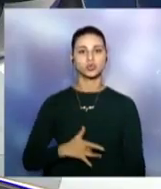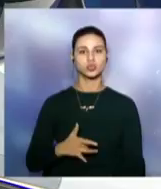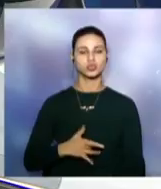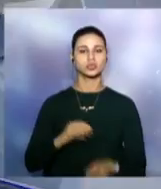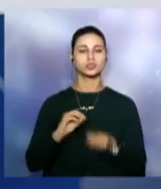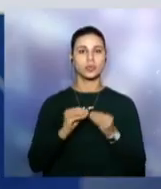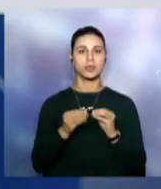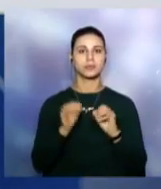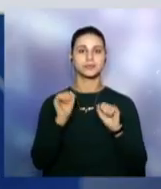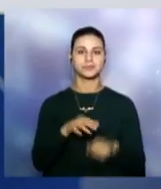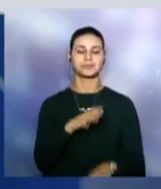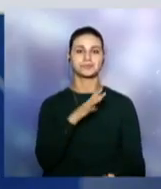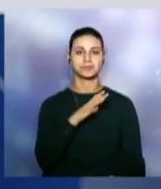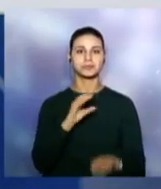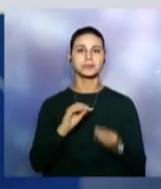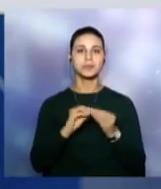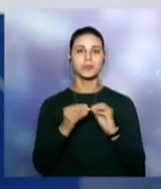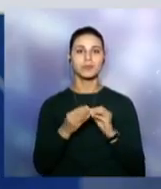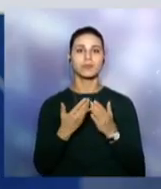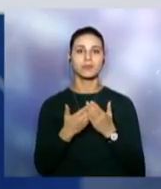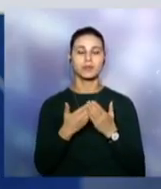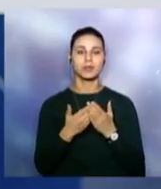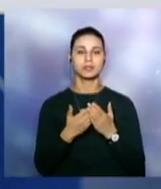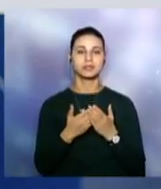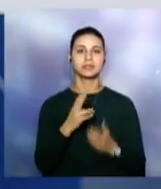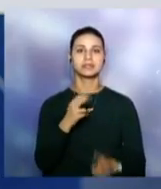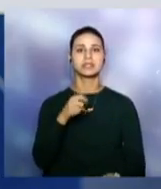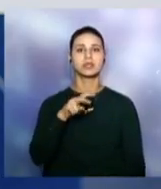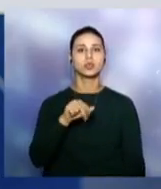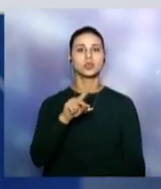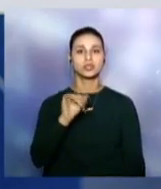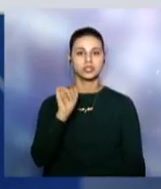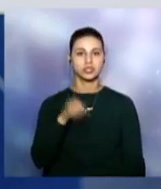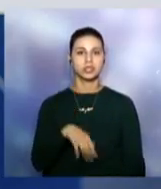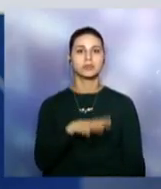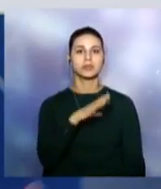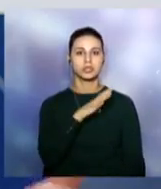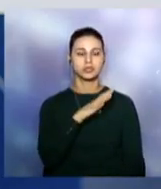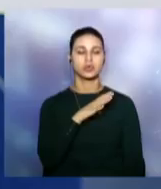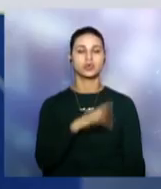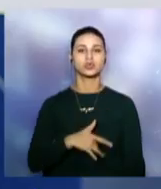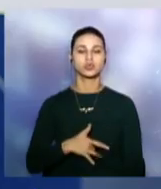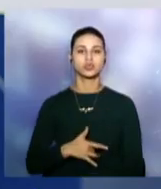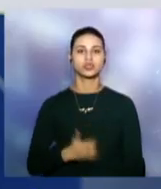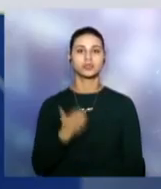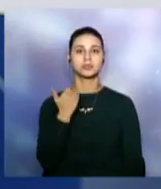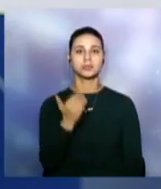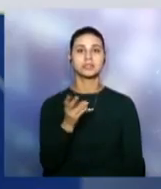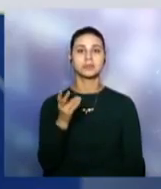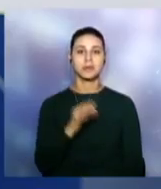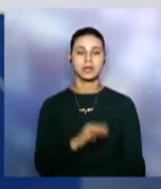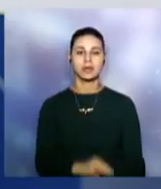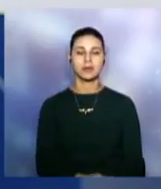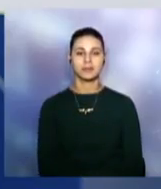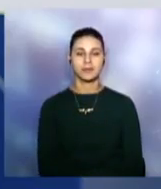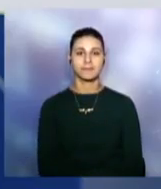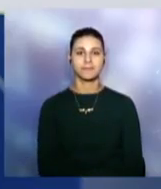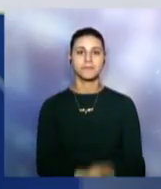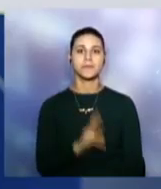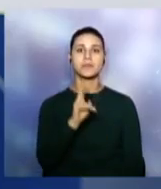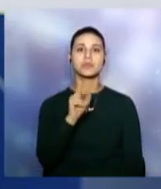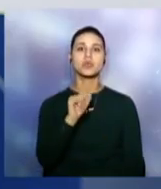გამოიწვიოს პრობლემები, მათ შორის წყლოვანი დაზიანებაც კი კუჩის ლორწოვანის, მაგრამ კურკა